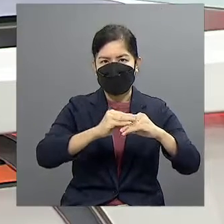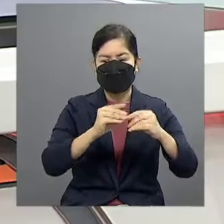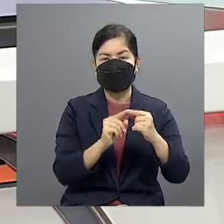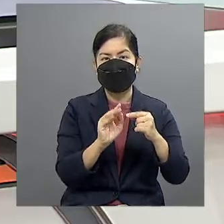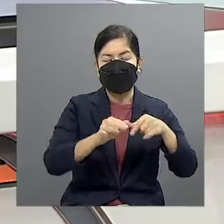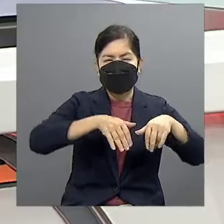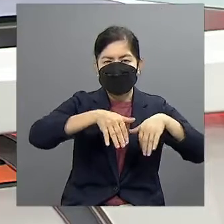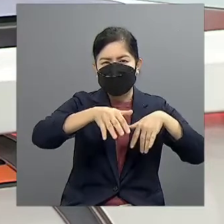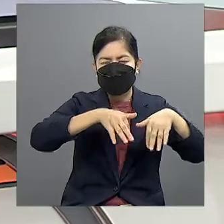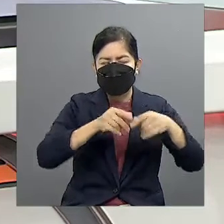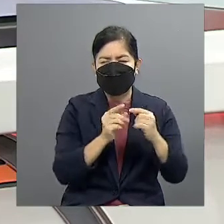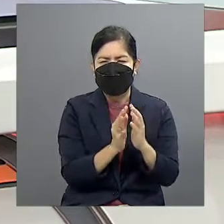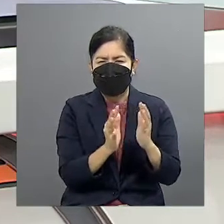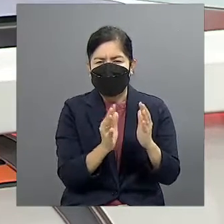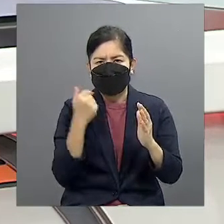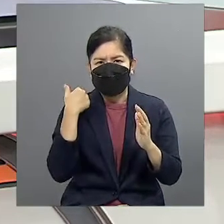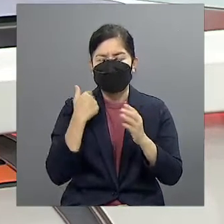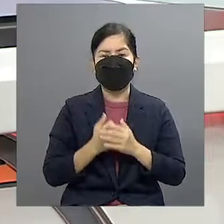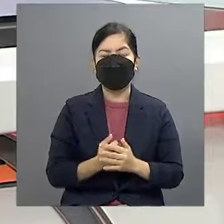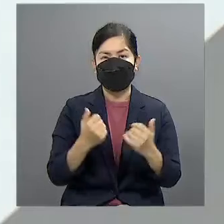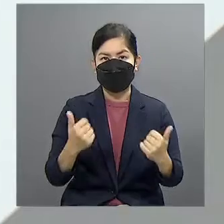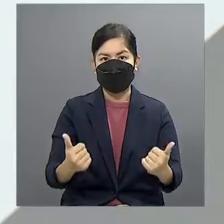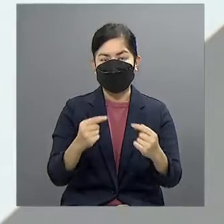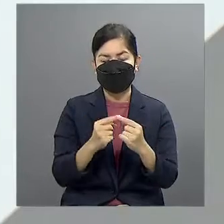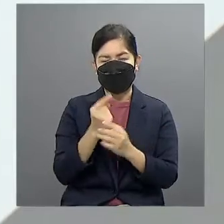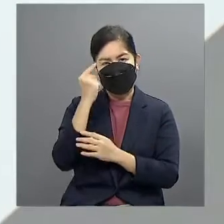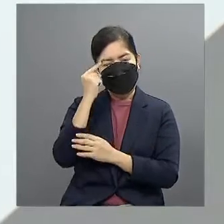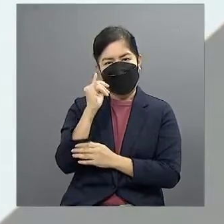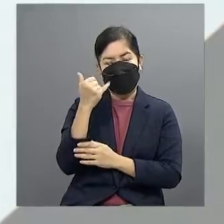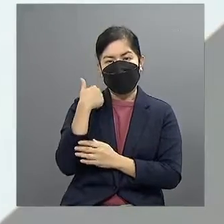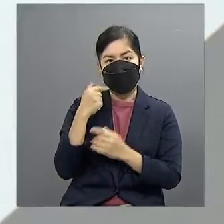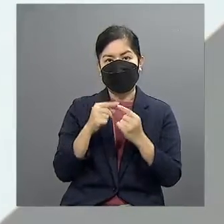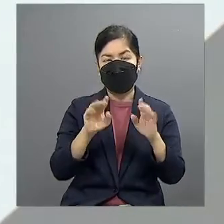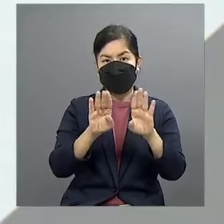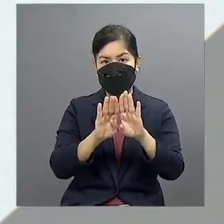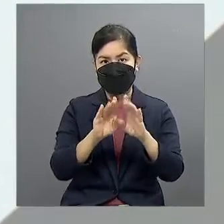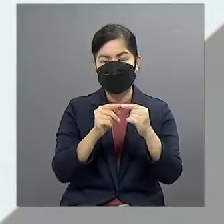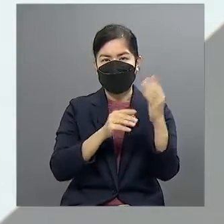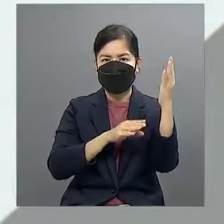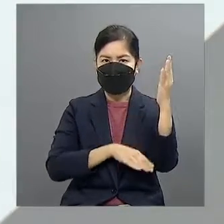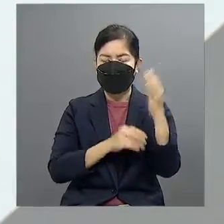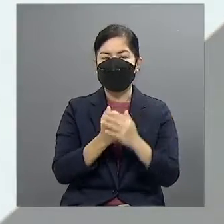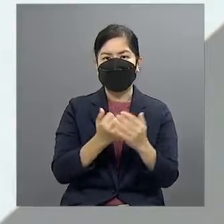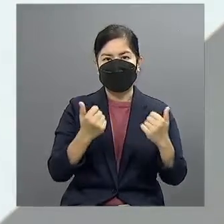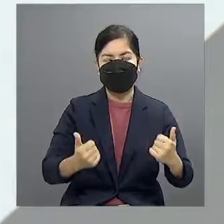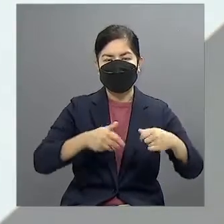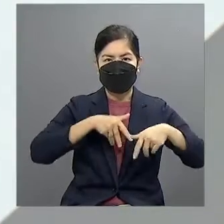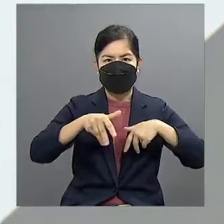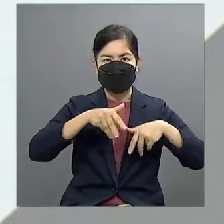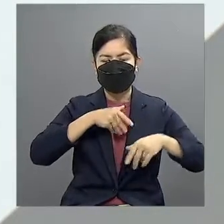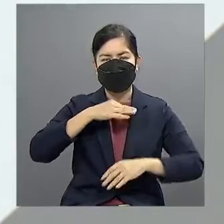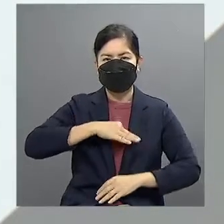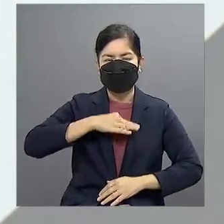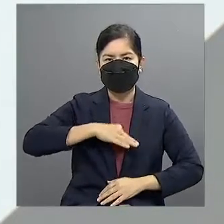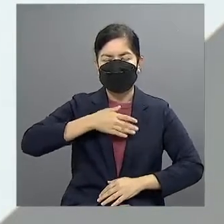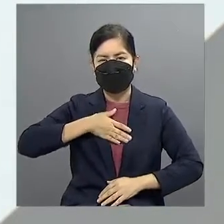ขณะที่การประกาศเตรียมล็อกดาวน์ในพื้นที่ก็ทำให้ตอนนี้ประชาชนนั้นเกิดความกังวลโดยเฉพาะผู้ประกอบการร้านค้าร้านอา